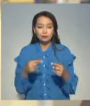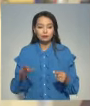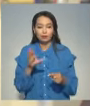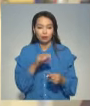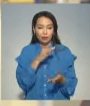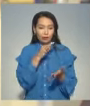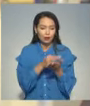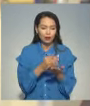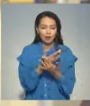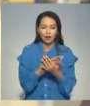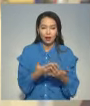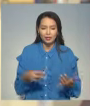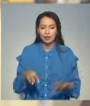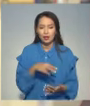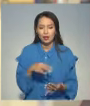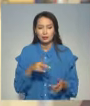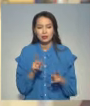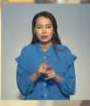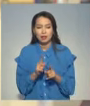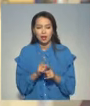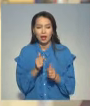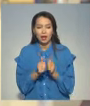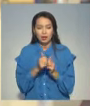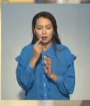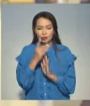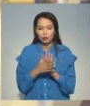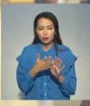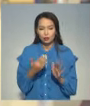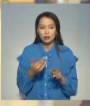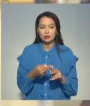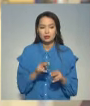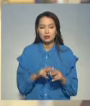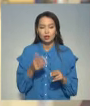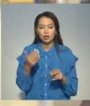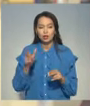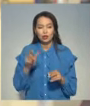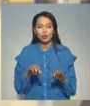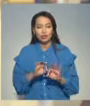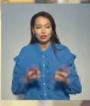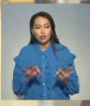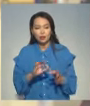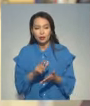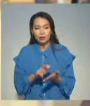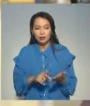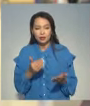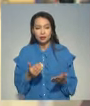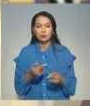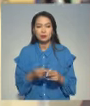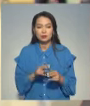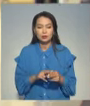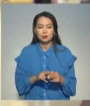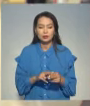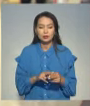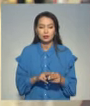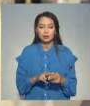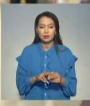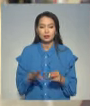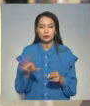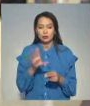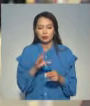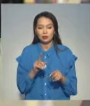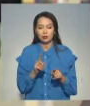түрлі әдебиеттің ішінен шығарылған, сол шығармалардың ішінен шығарылған бір сөздер келтіреді. Ано Бабель мен Бебелді